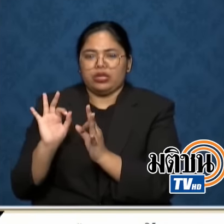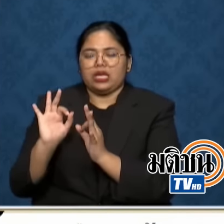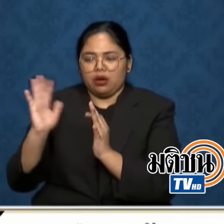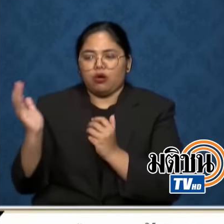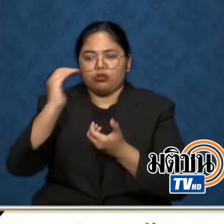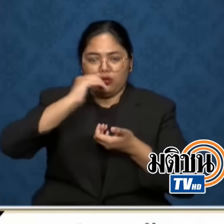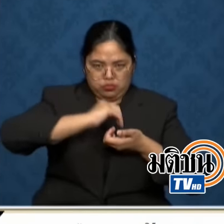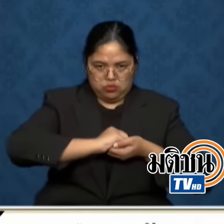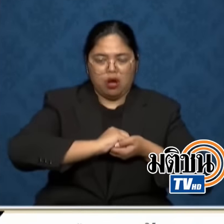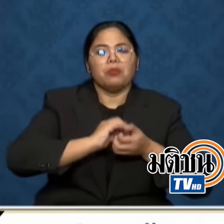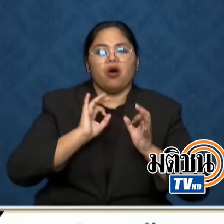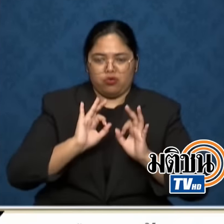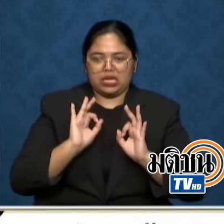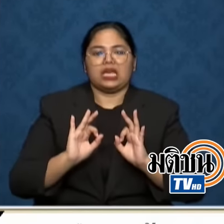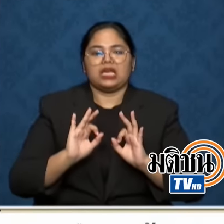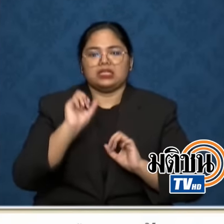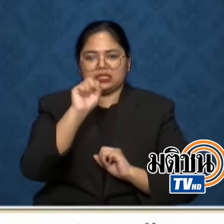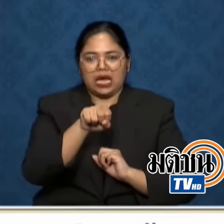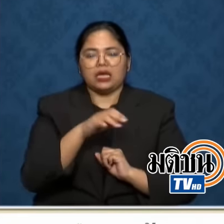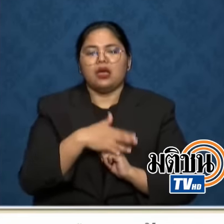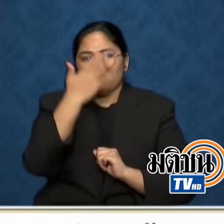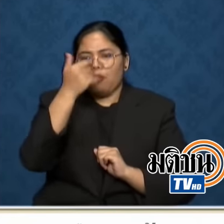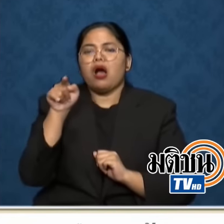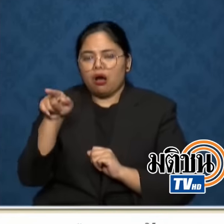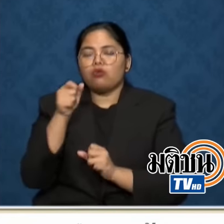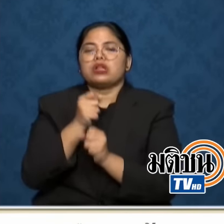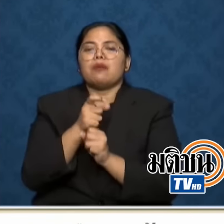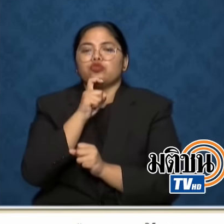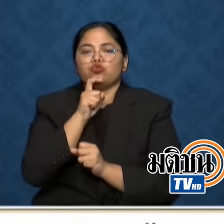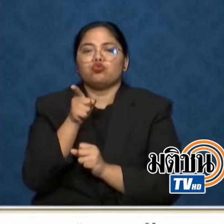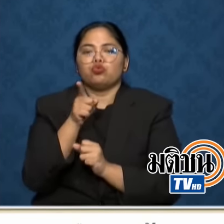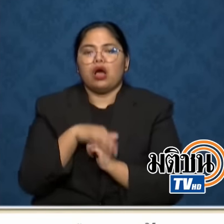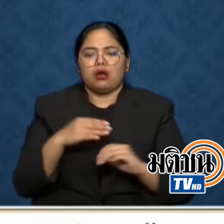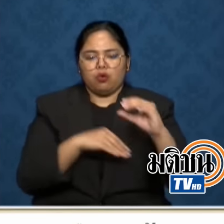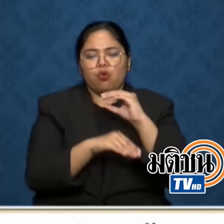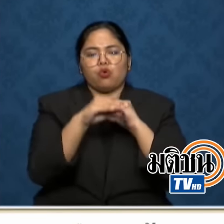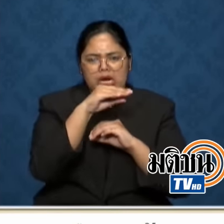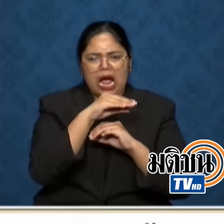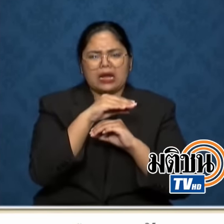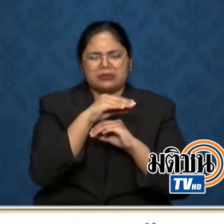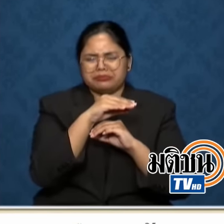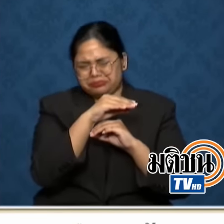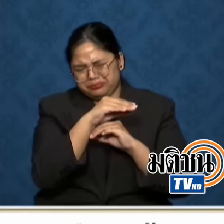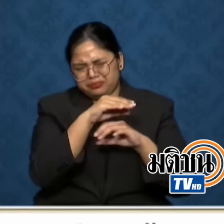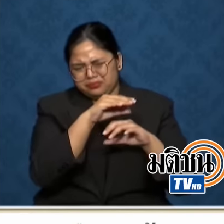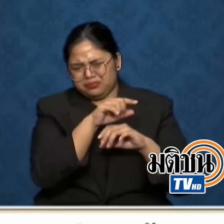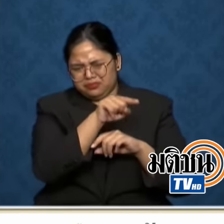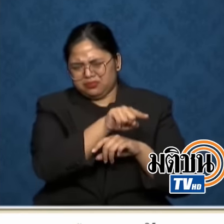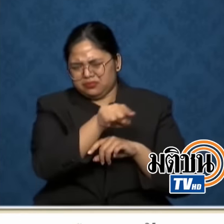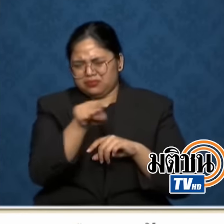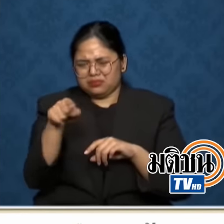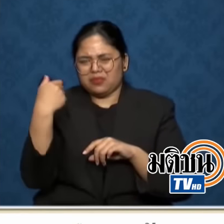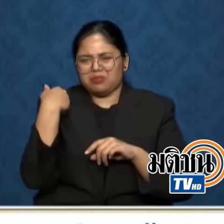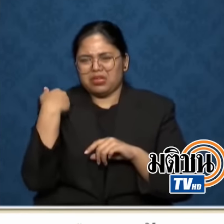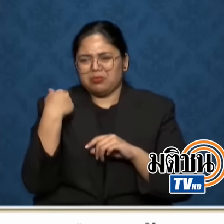พราะเขาเป็นคนที่อยู่ในอุตสาหกรรมนั้นจริงๆแต่หลายโครงการครับผมเรียนตรงๆครับคือมันเหมือนแบบมาตั้งโครงการ